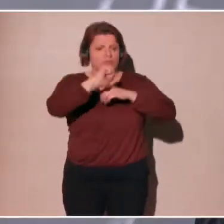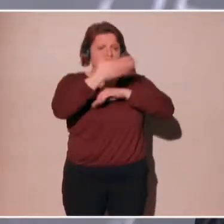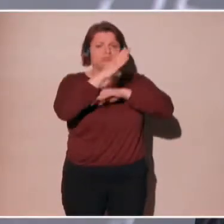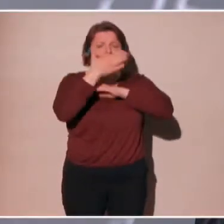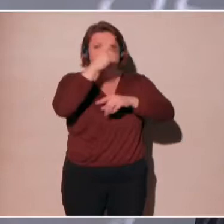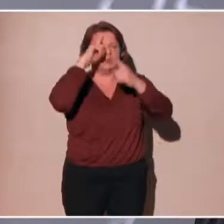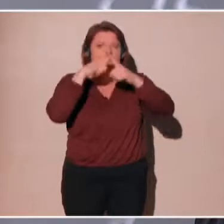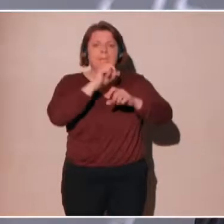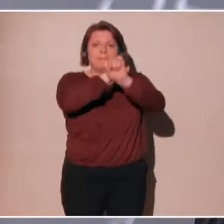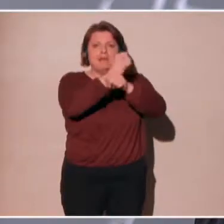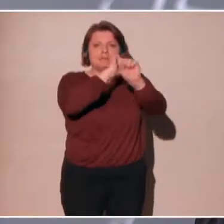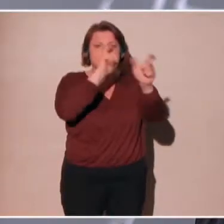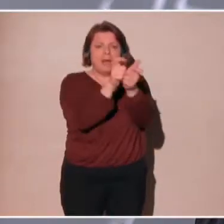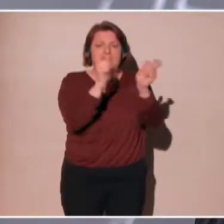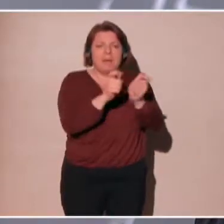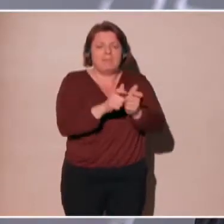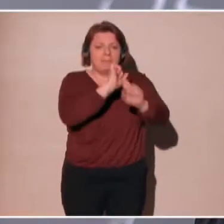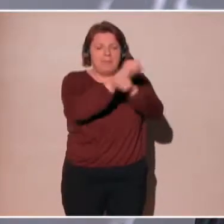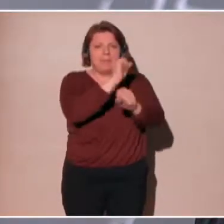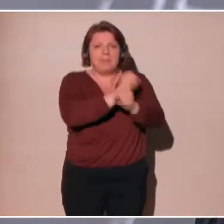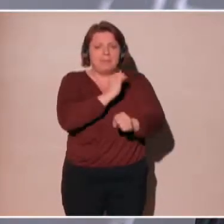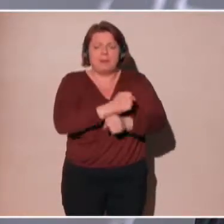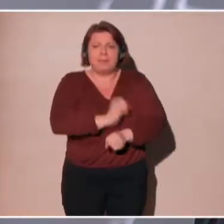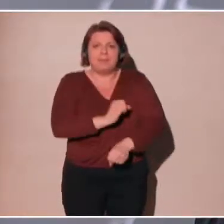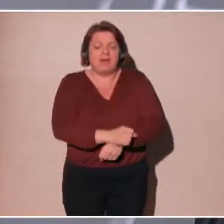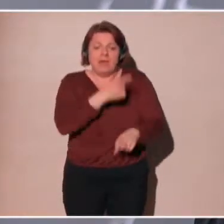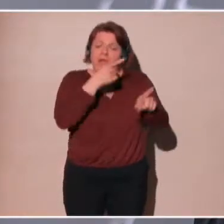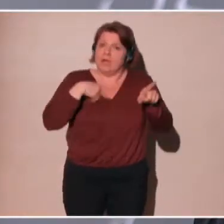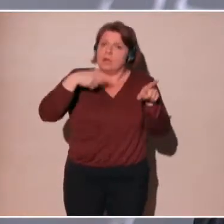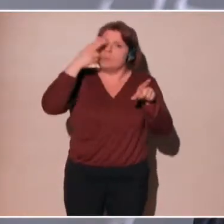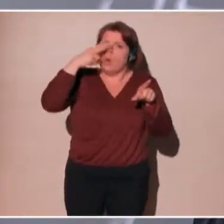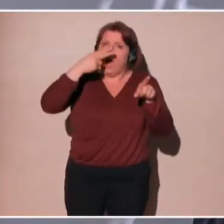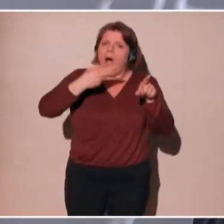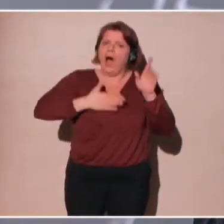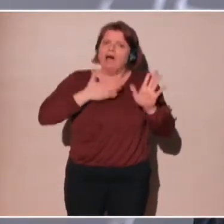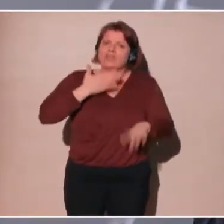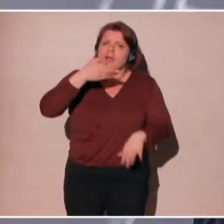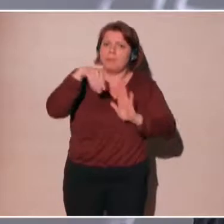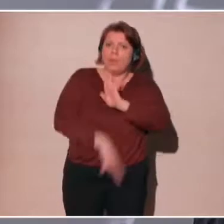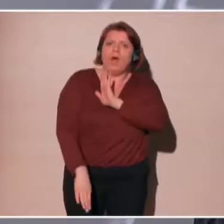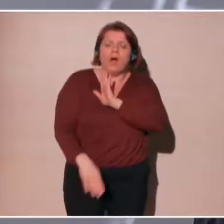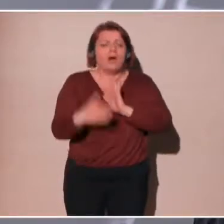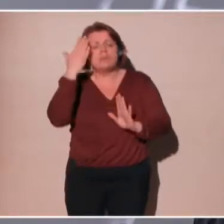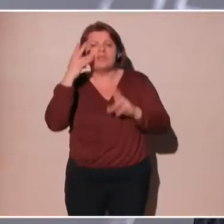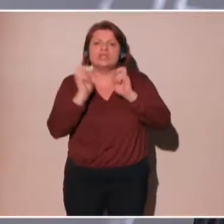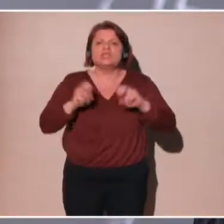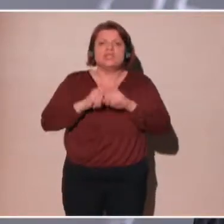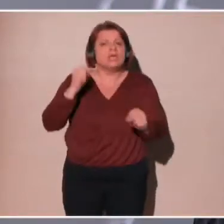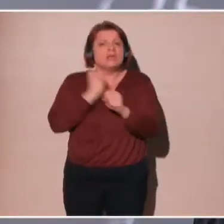arrestations. Et en fait, les Noirs étaient désavantagés lorsqu'ils cherchaient un emploi, parce que